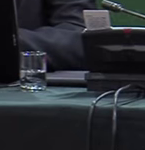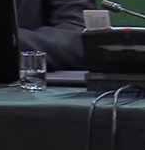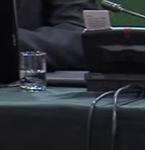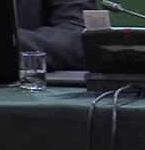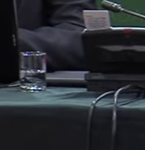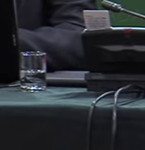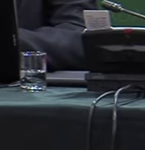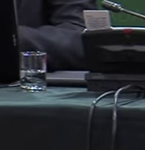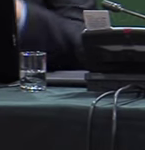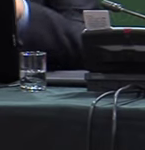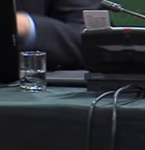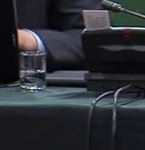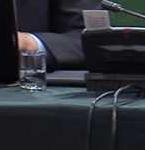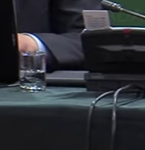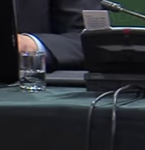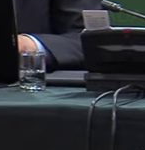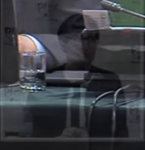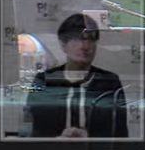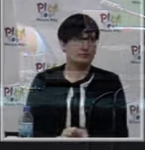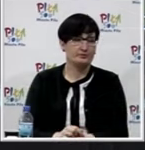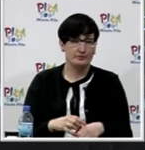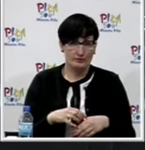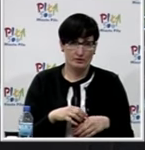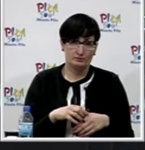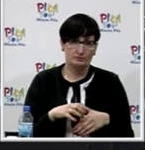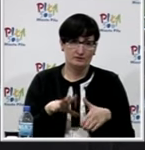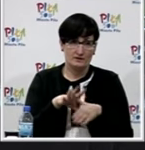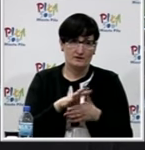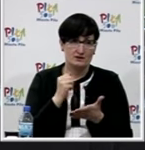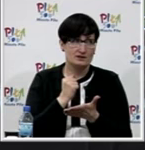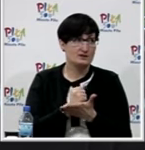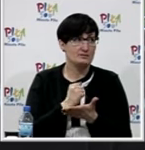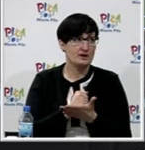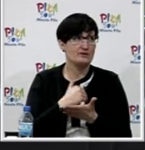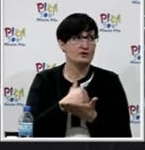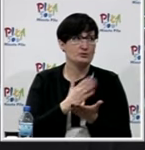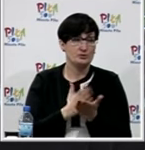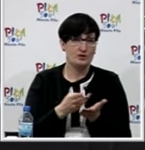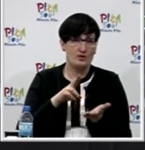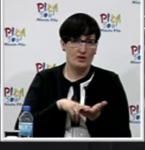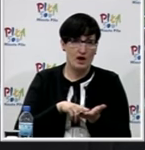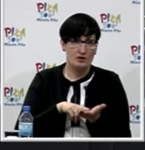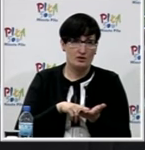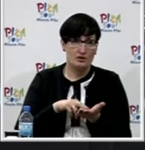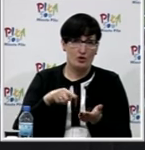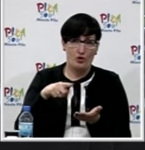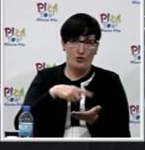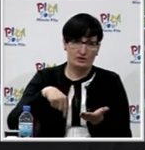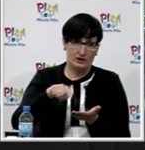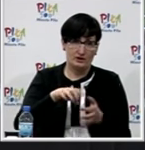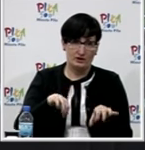23/298/12 Rady Miasta Piły z dnia 28 sierpnia 2012 roku w sprawie podziału gminy Piła na okręgi wyborcze, ustalenia